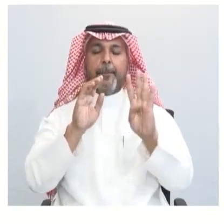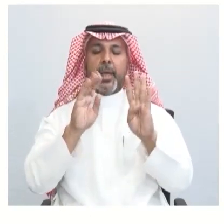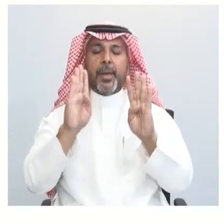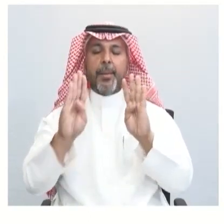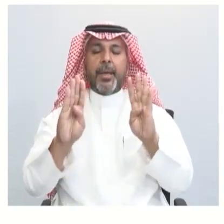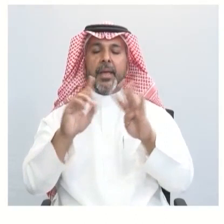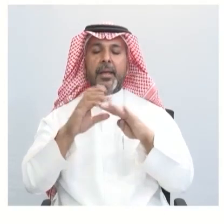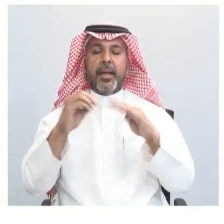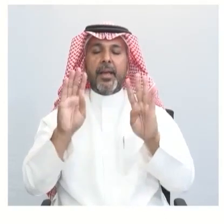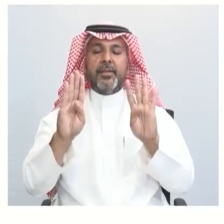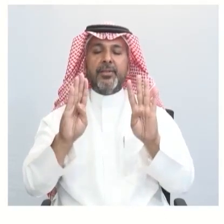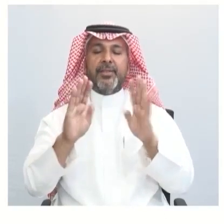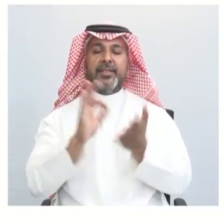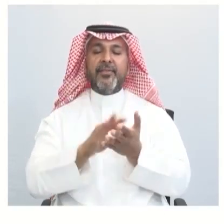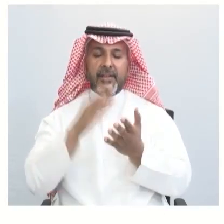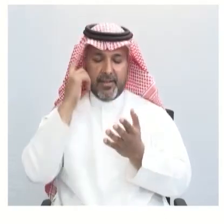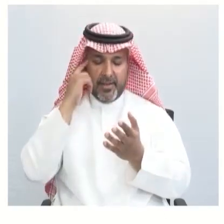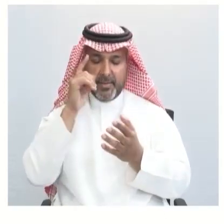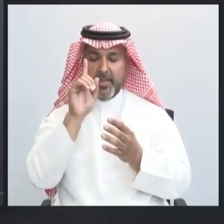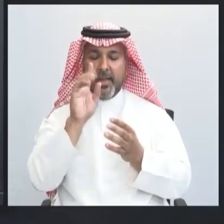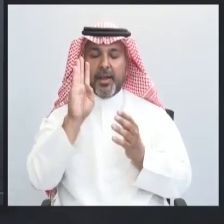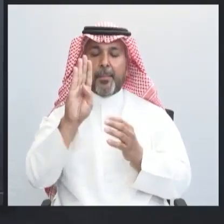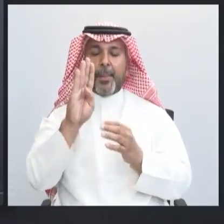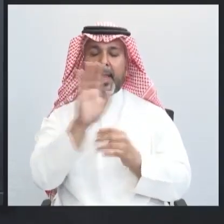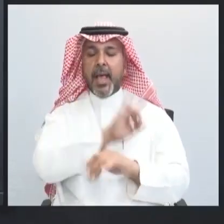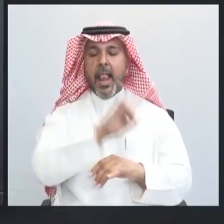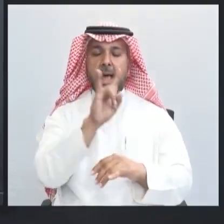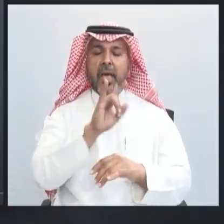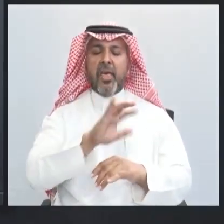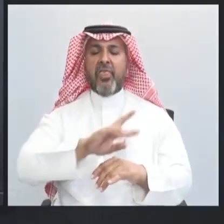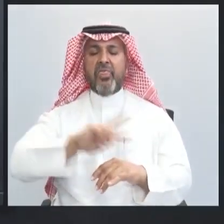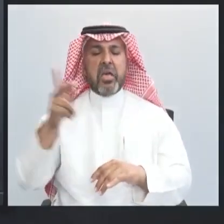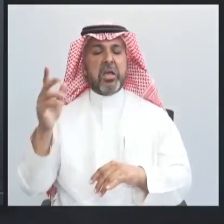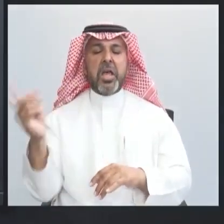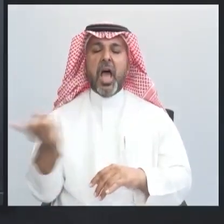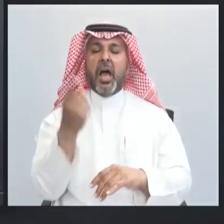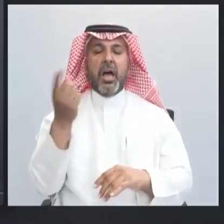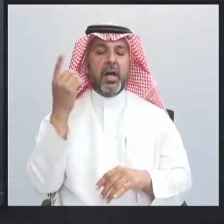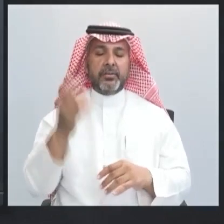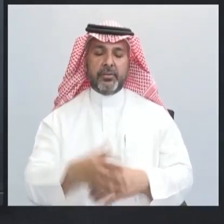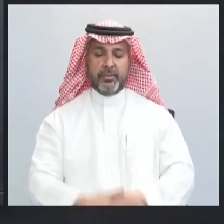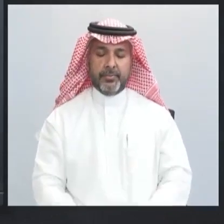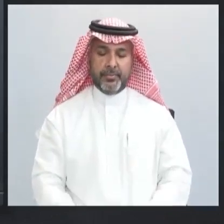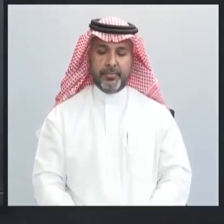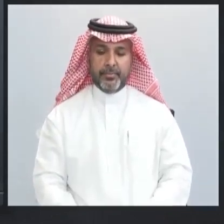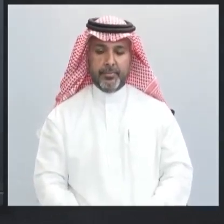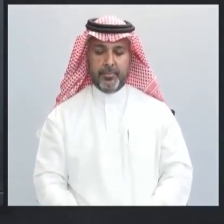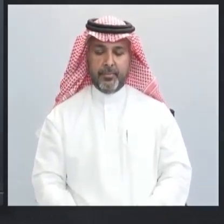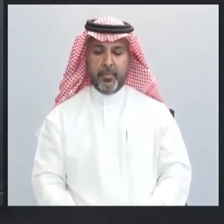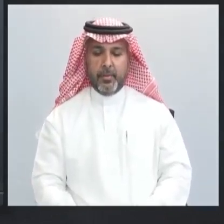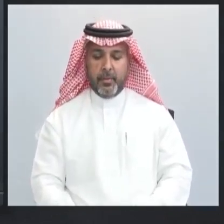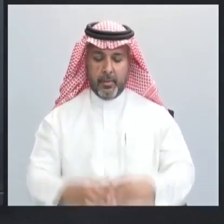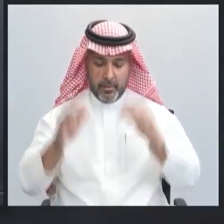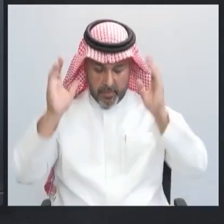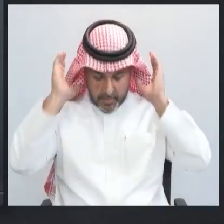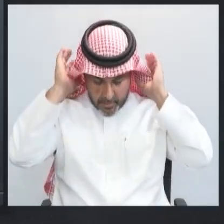لاحظنا ان الداله يعني استمرت من الاعلى او من الاسفل الى ان